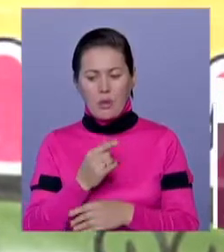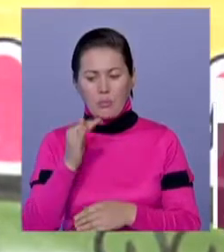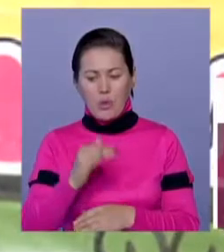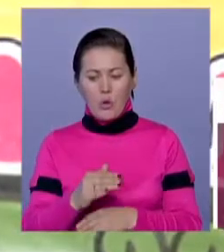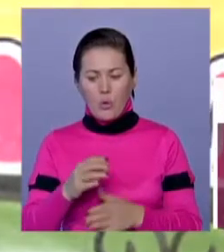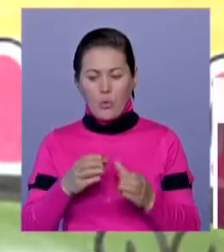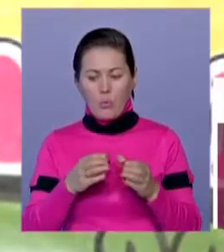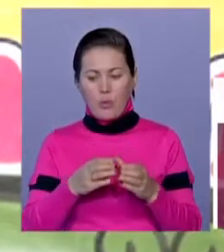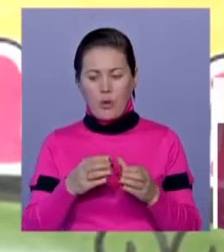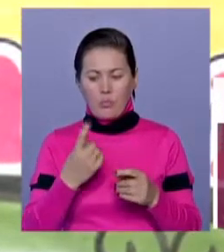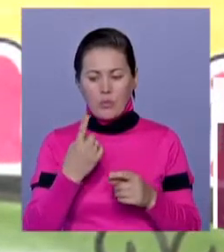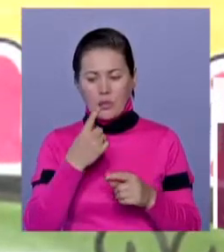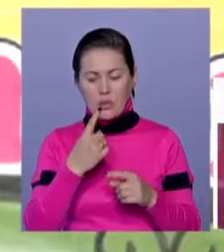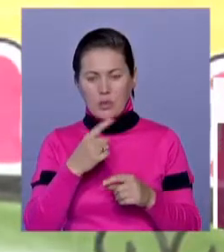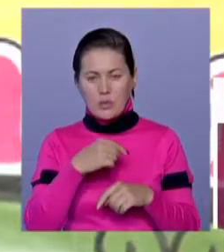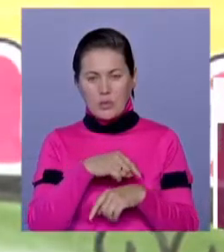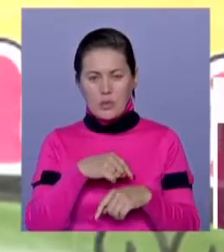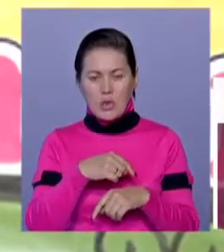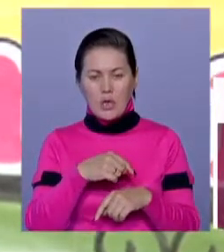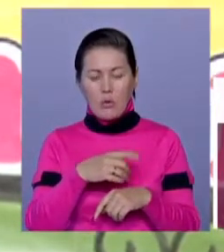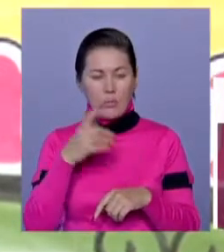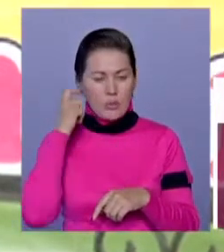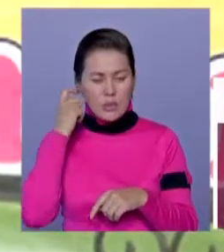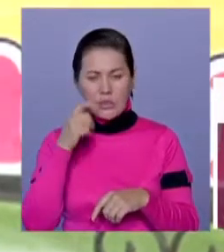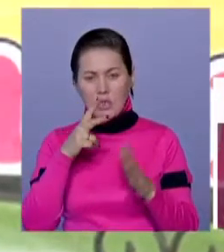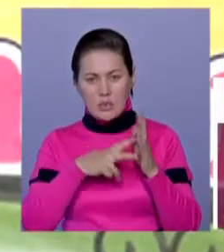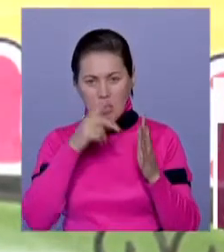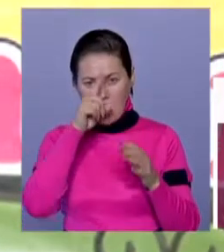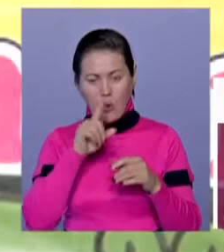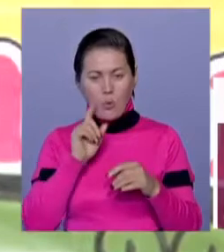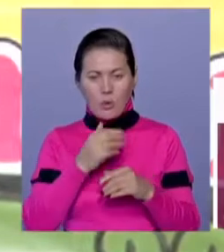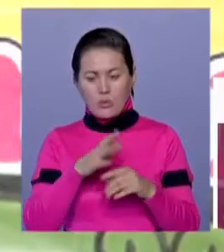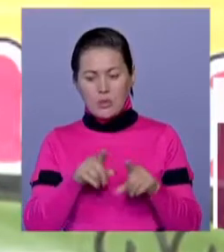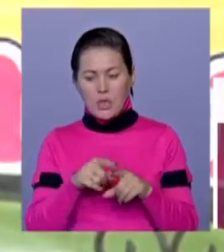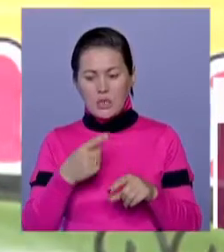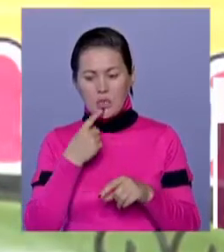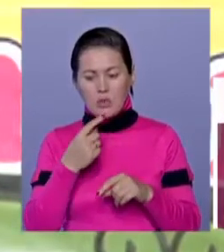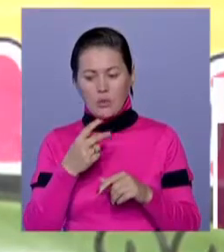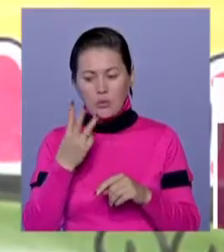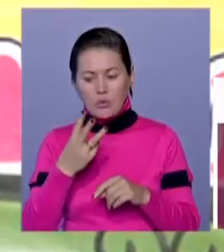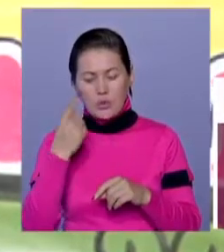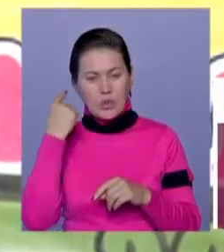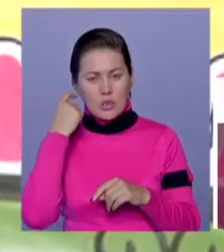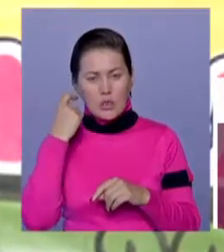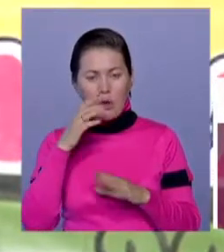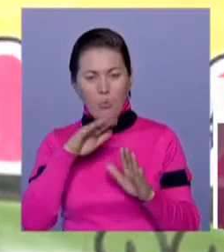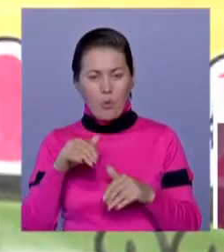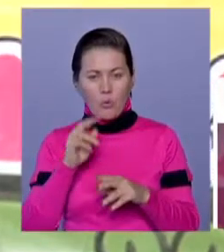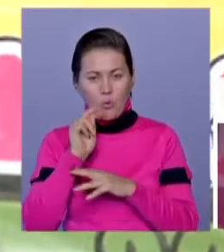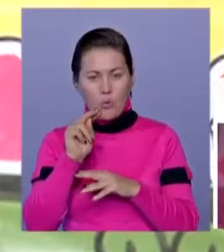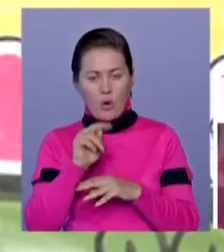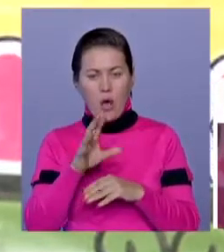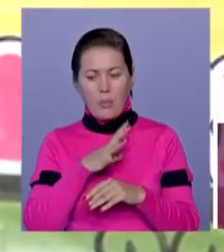группада, 1 жас 8 айында алып келдім баламды. Оларға әзірге тіл үйретпейді, 3 жастан кейін үйретеді. Бірақ